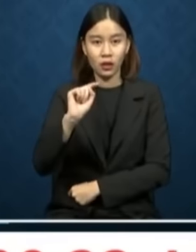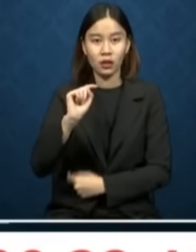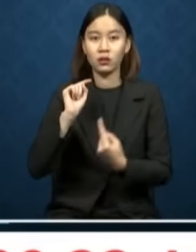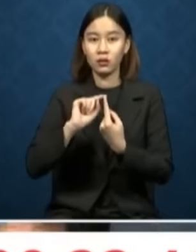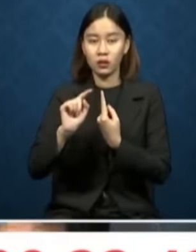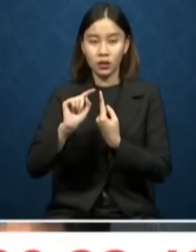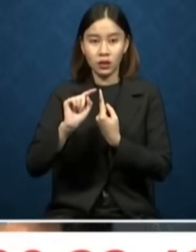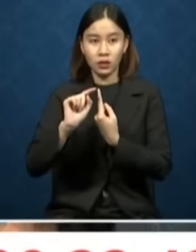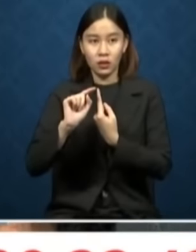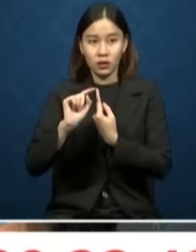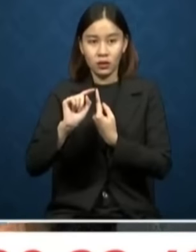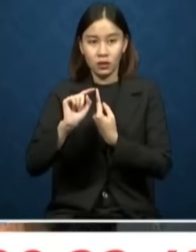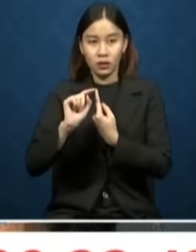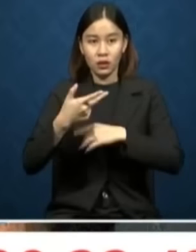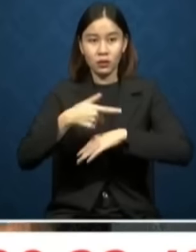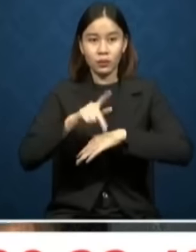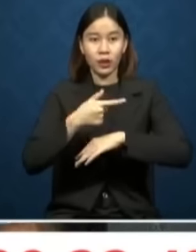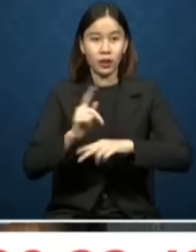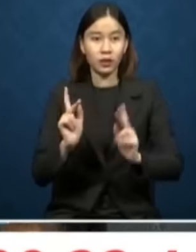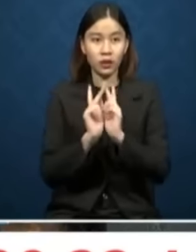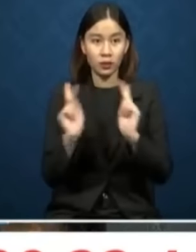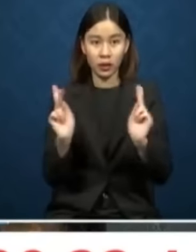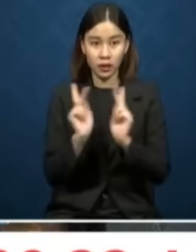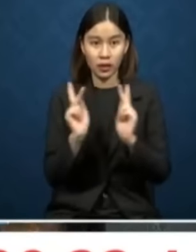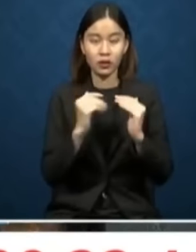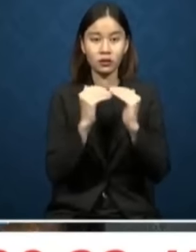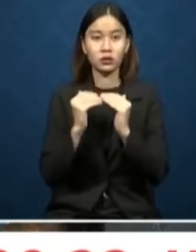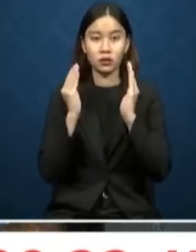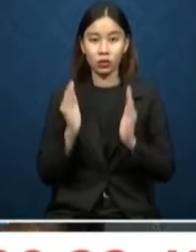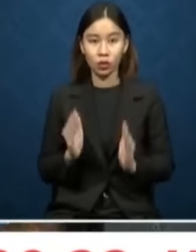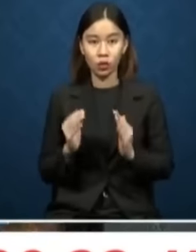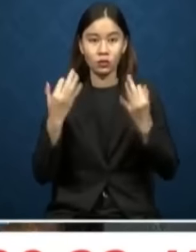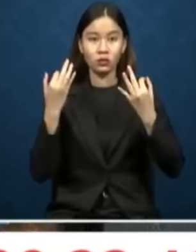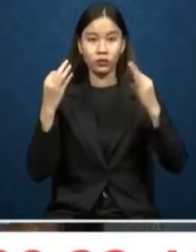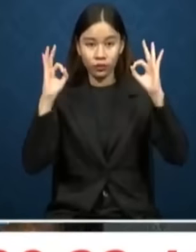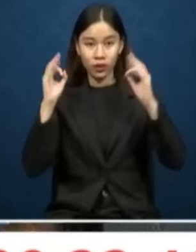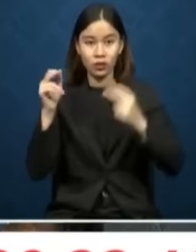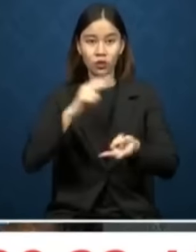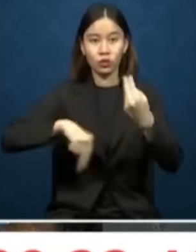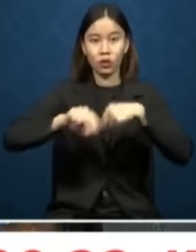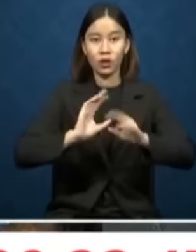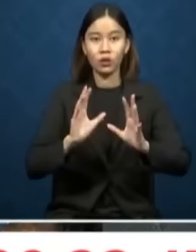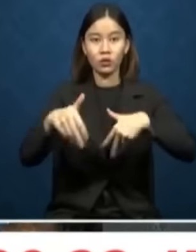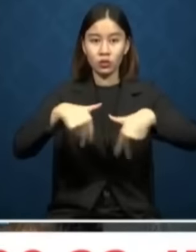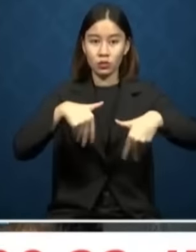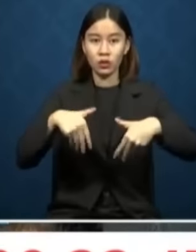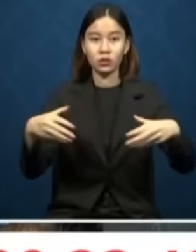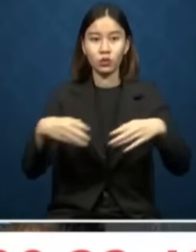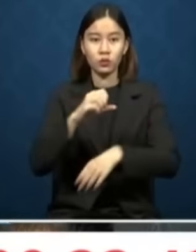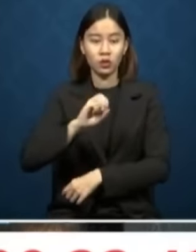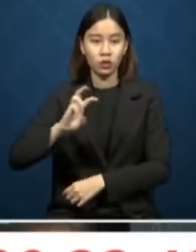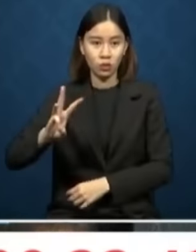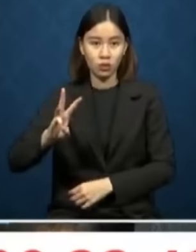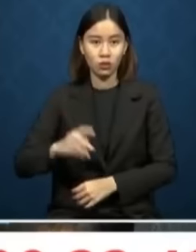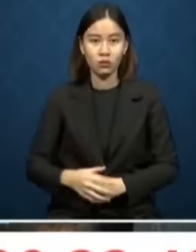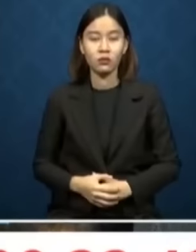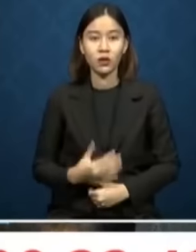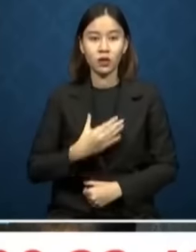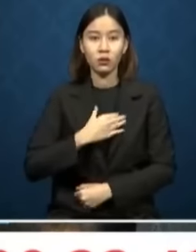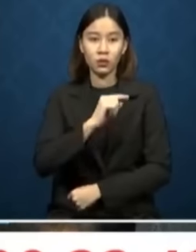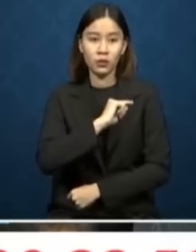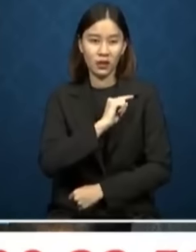านะประธานคณะกรรมการสิทธิมนุษยชนสิทธิเสรีภาพและการคุ้มครองผู้บริโภควุฒิสภาผม